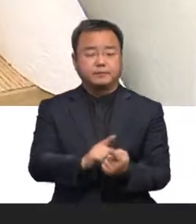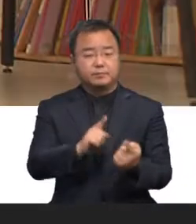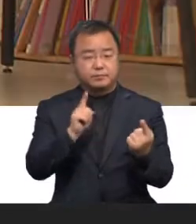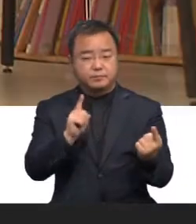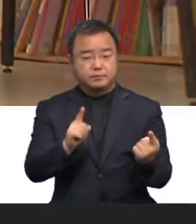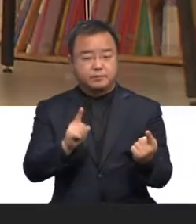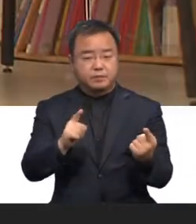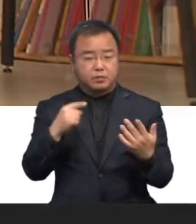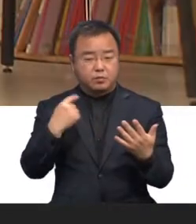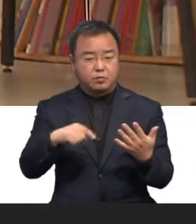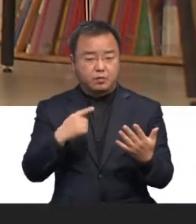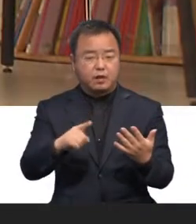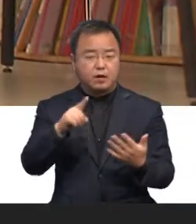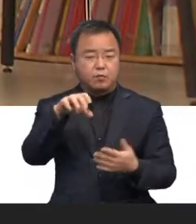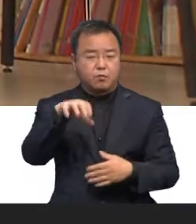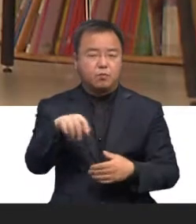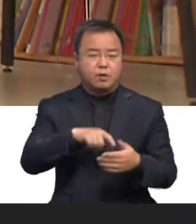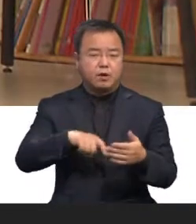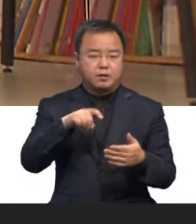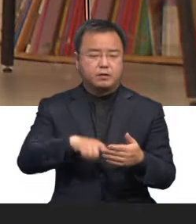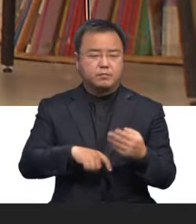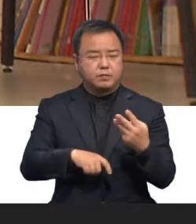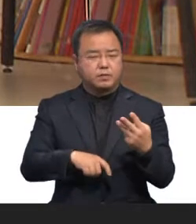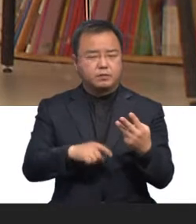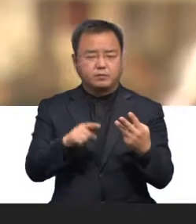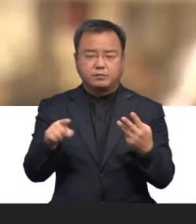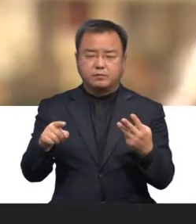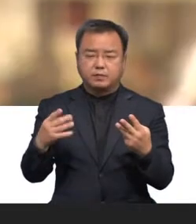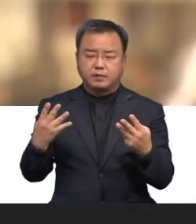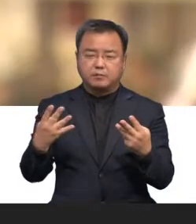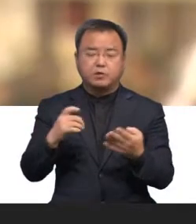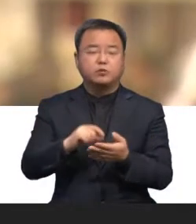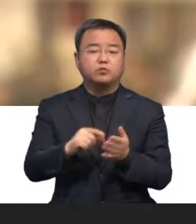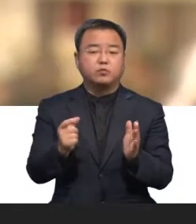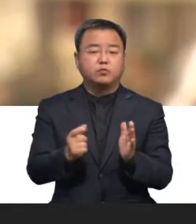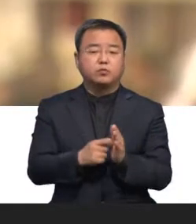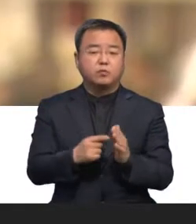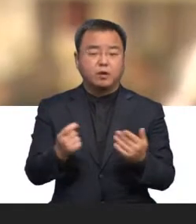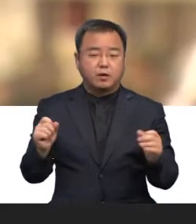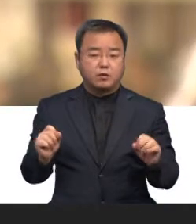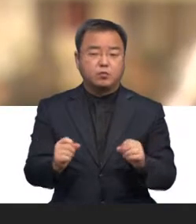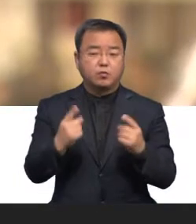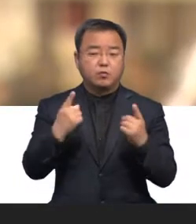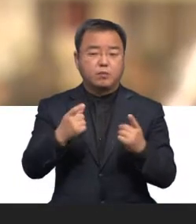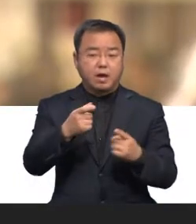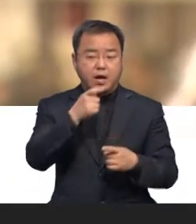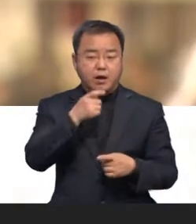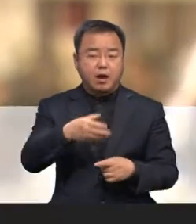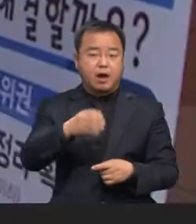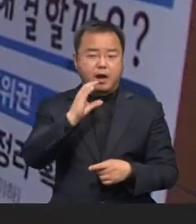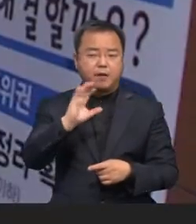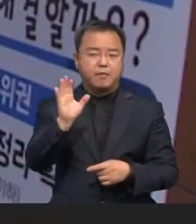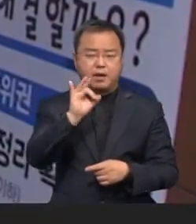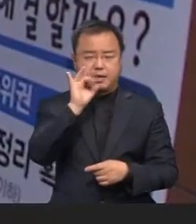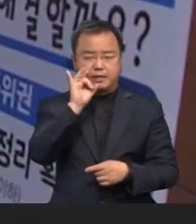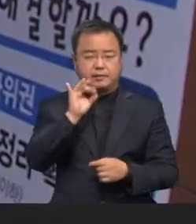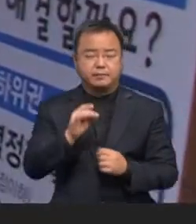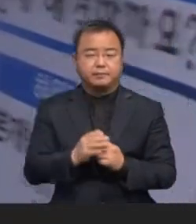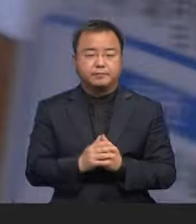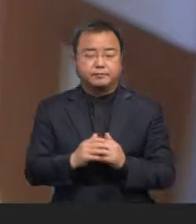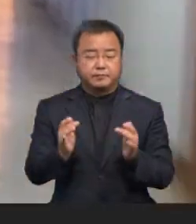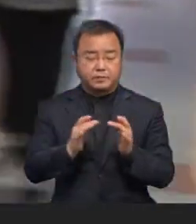네 명, 세네 명 정도에서 하고 있고, 그러니까 한꺼번에 동시에 물 못 먹게 하고.